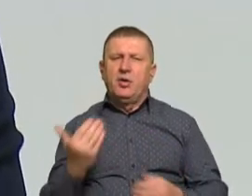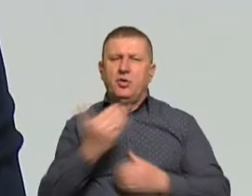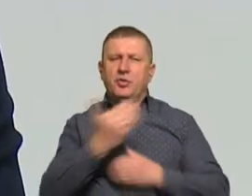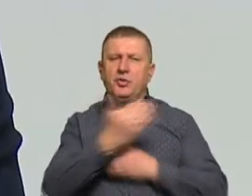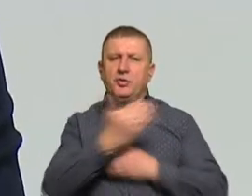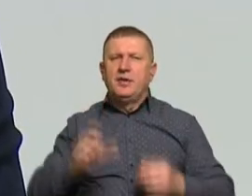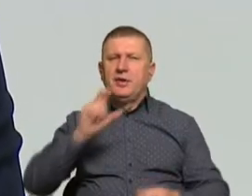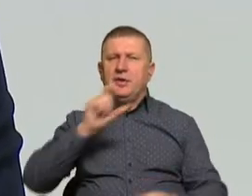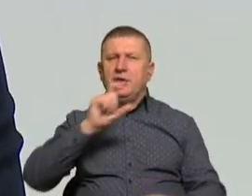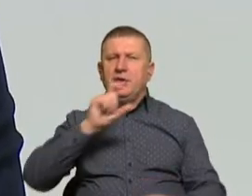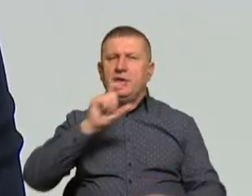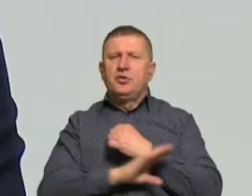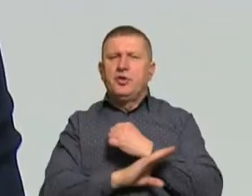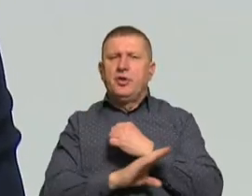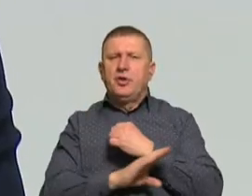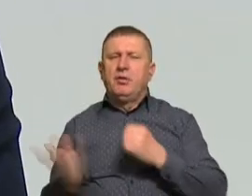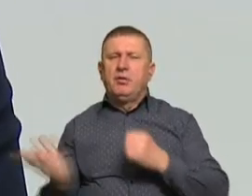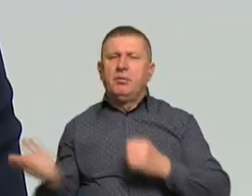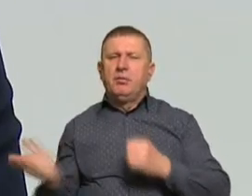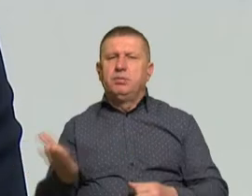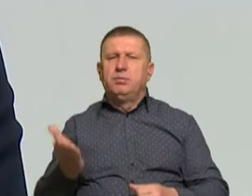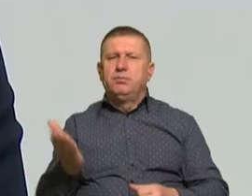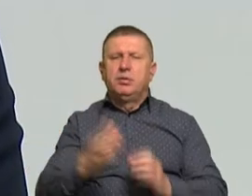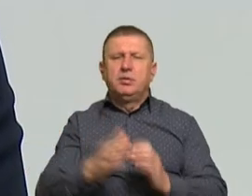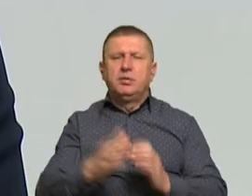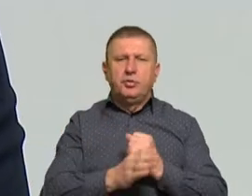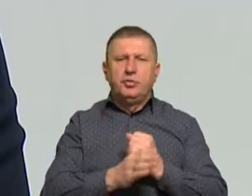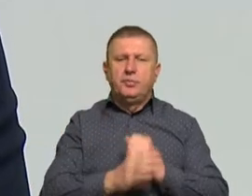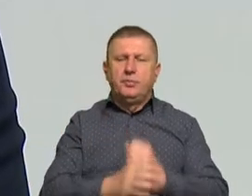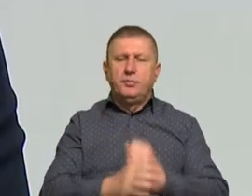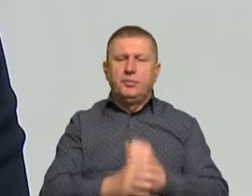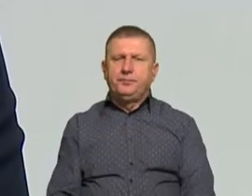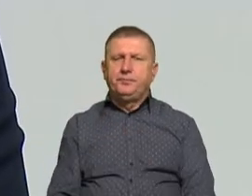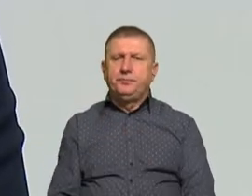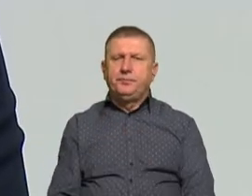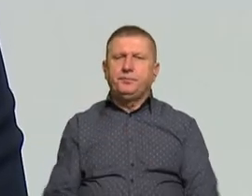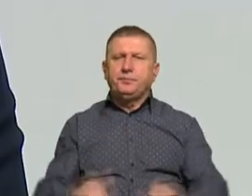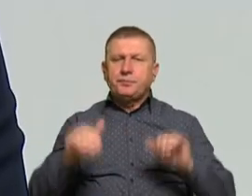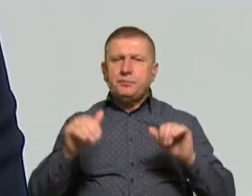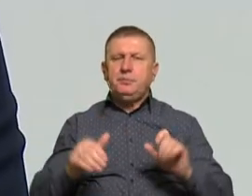ostatnim czasie, no to wcześniej jednak nie dochodziło. No pytanie, jak to zmienić? Tak? No